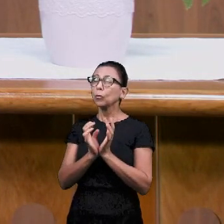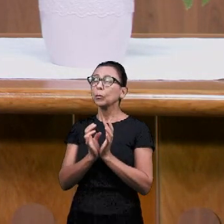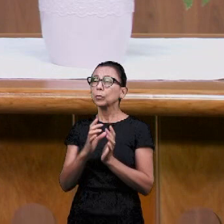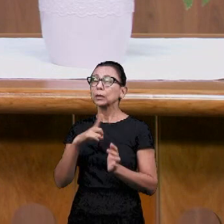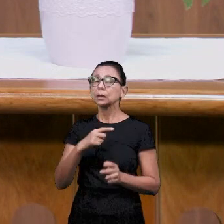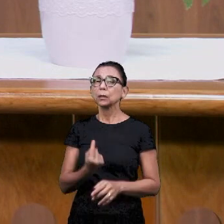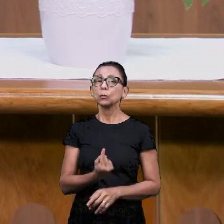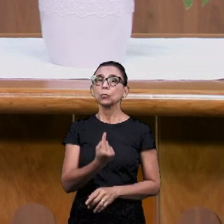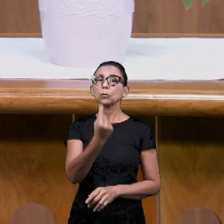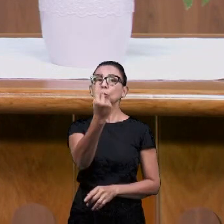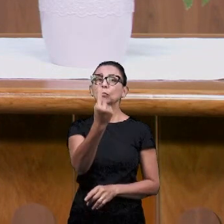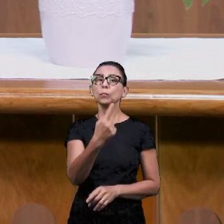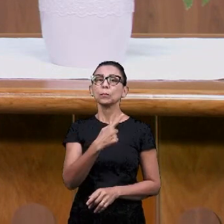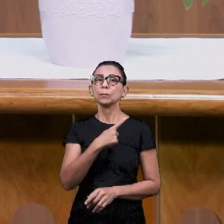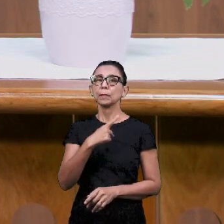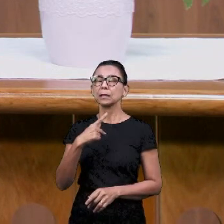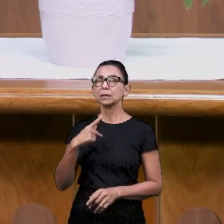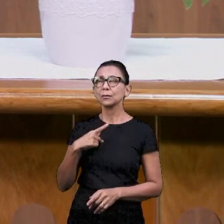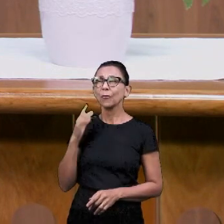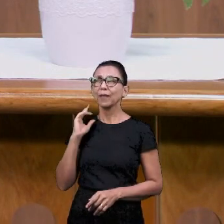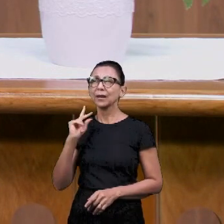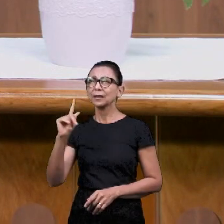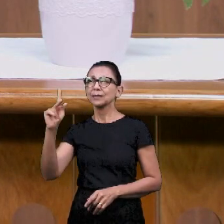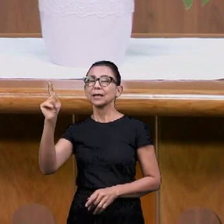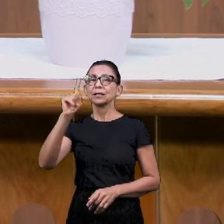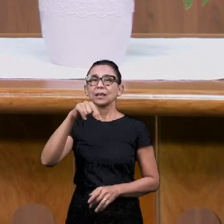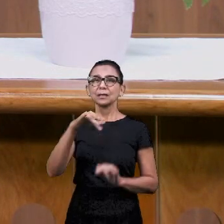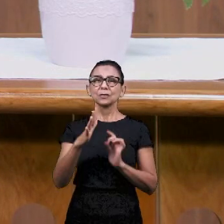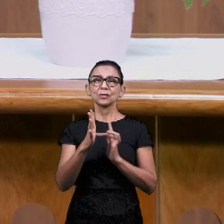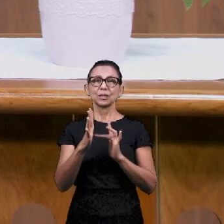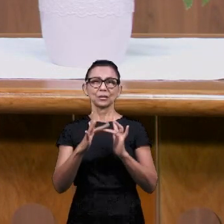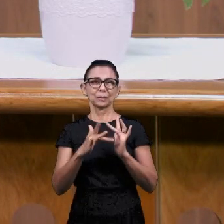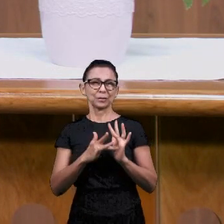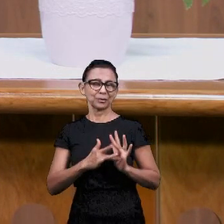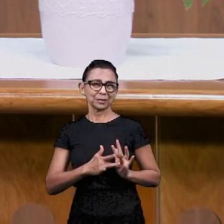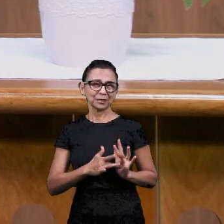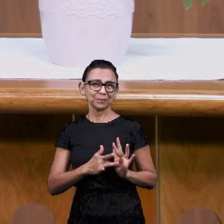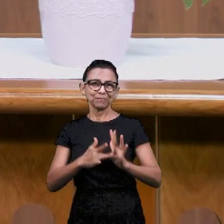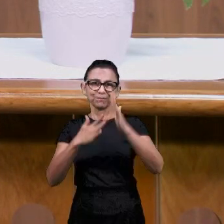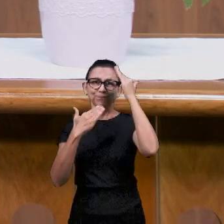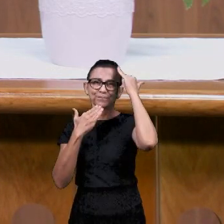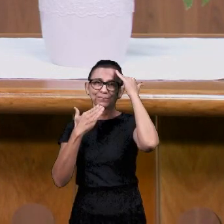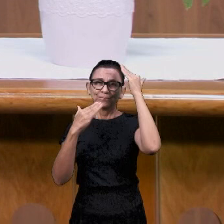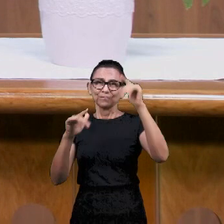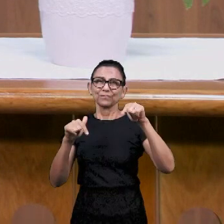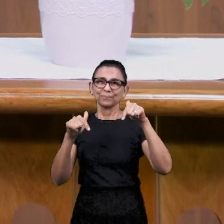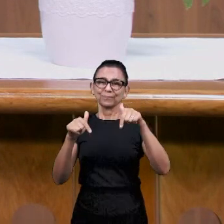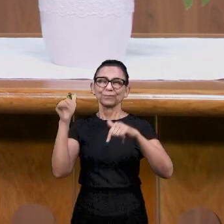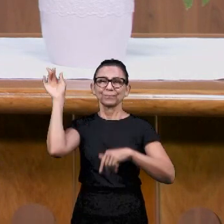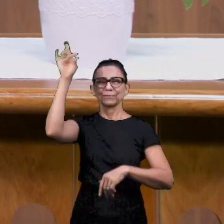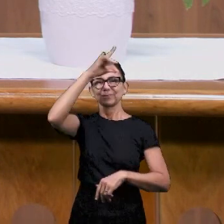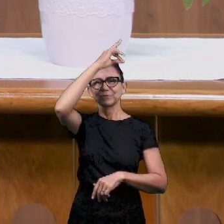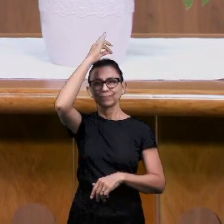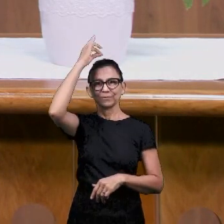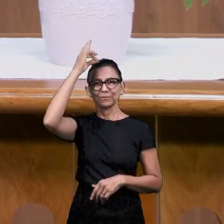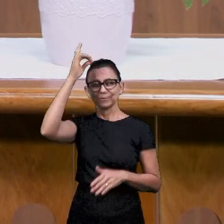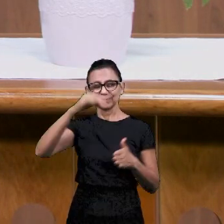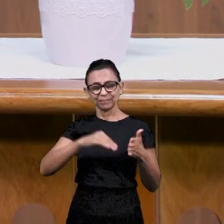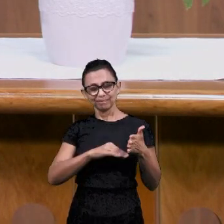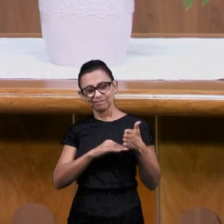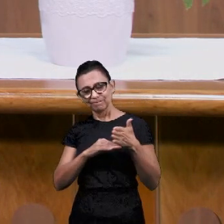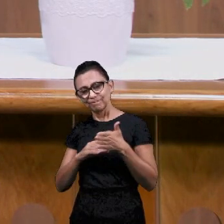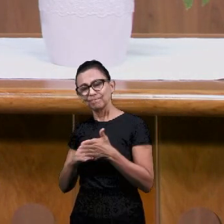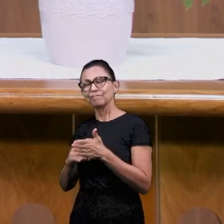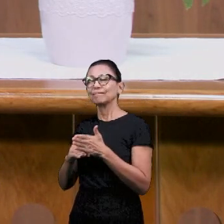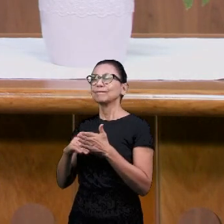éternel, le pasteur bien-aimé, le Seigneur Jésus. Nous te louons pour la direction de ton Saint-Esprit, parce que dans notre